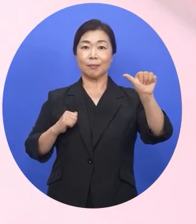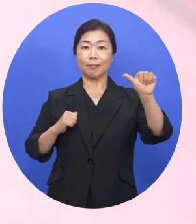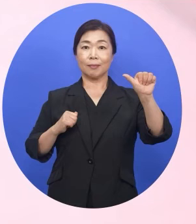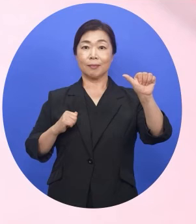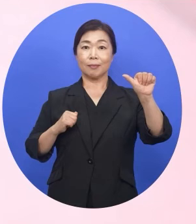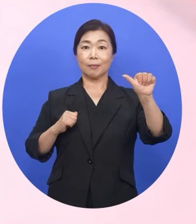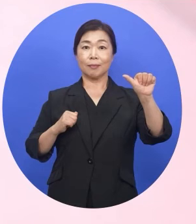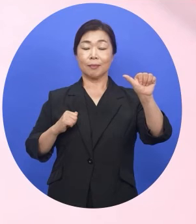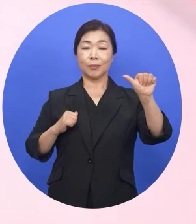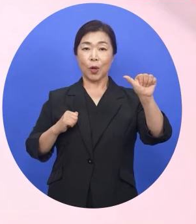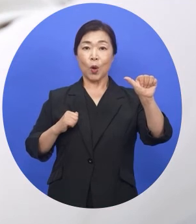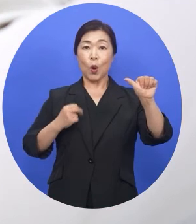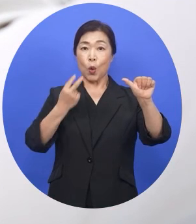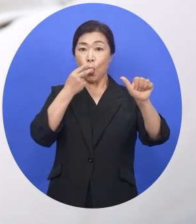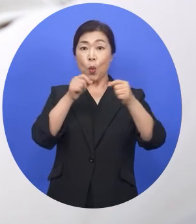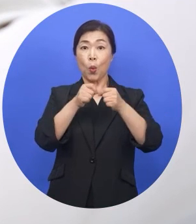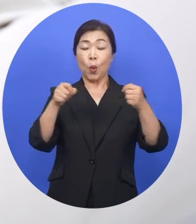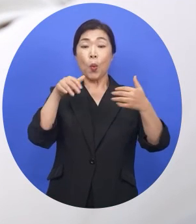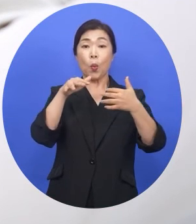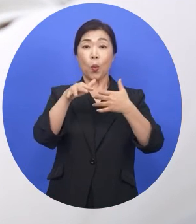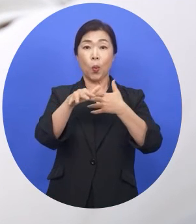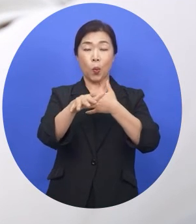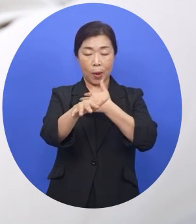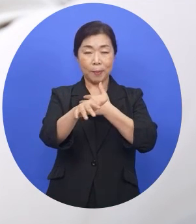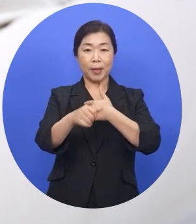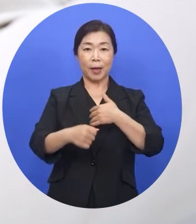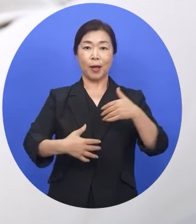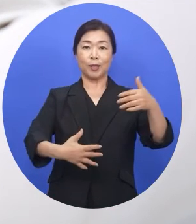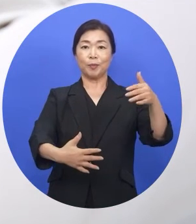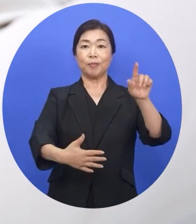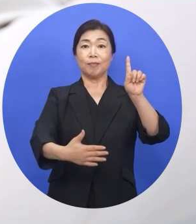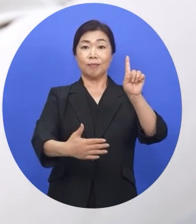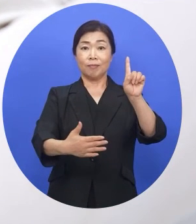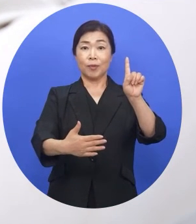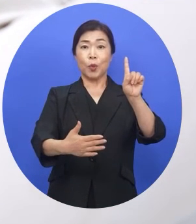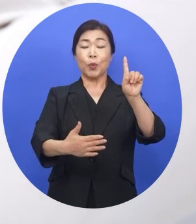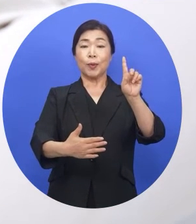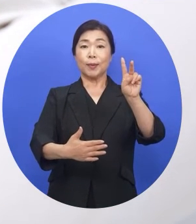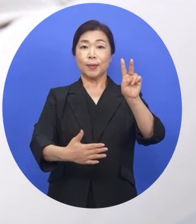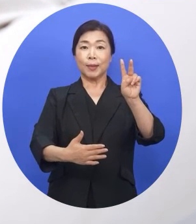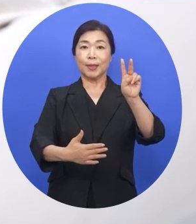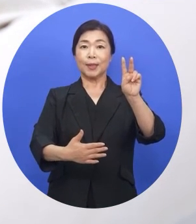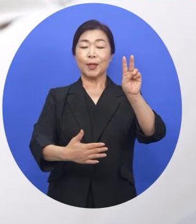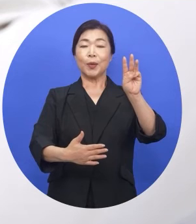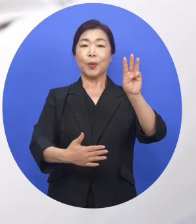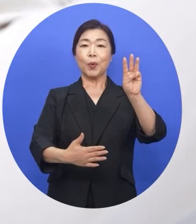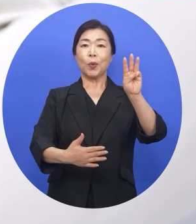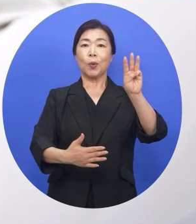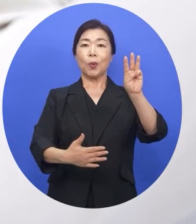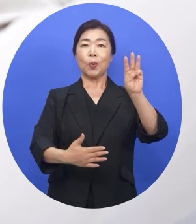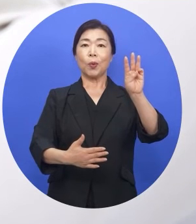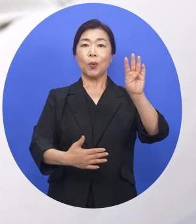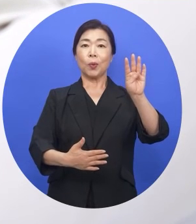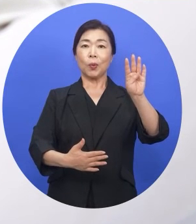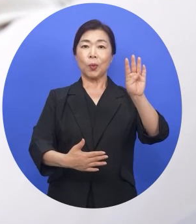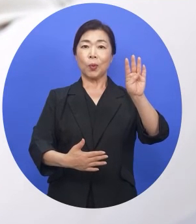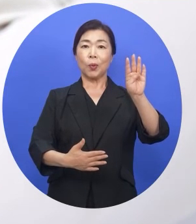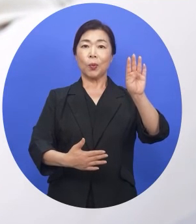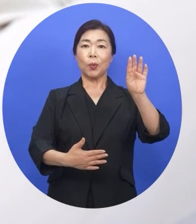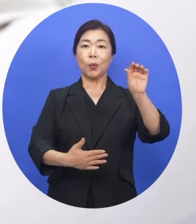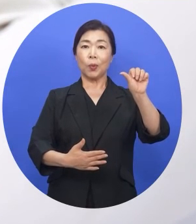다섯. 길게 숨을 내쉽니다. 하나, 둘,